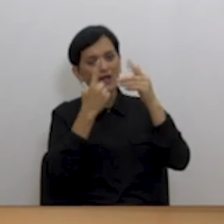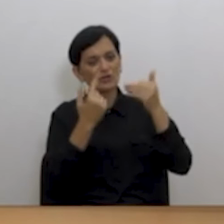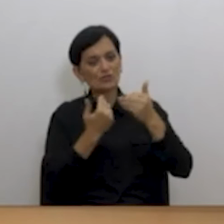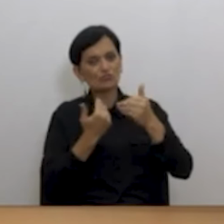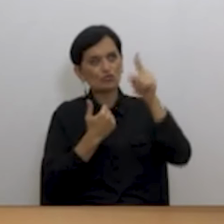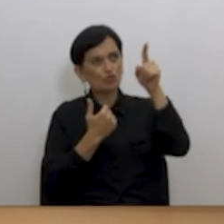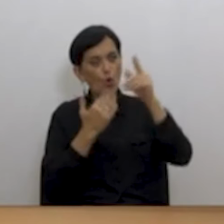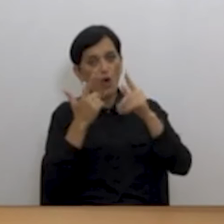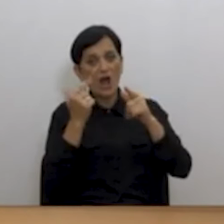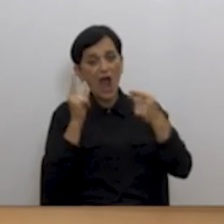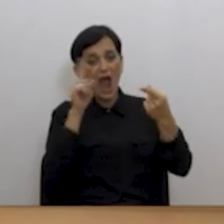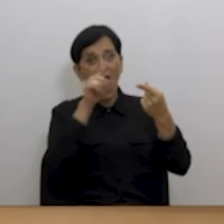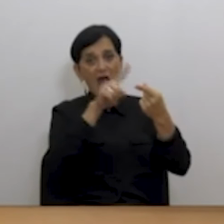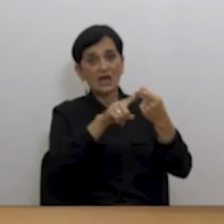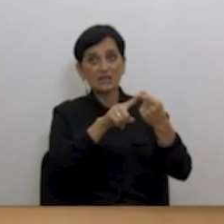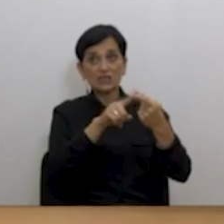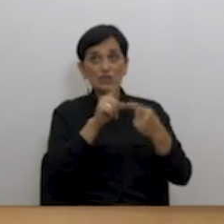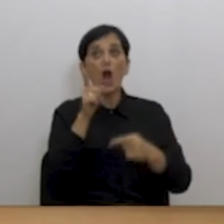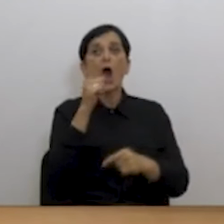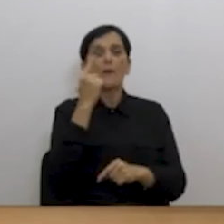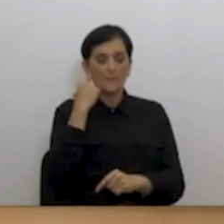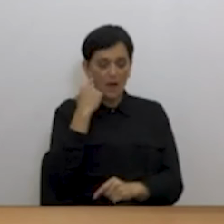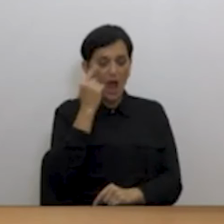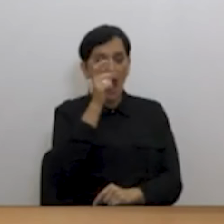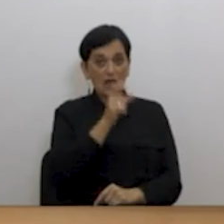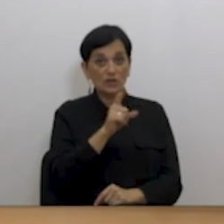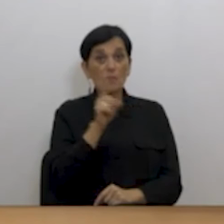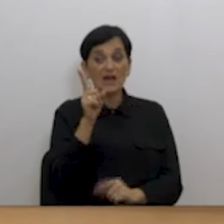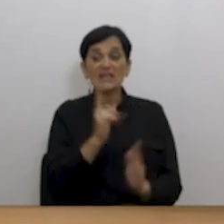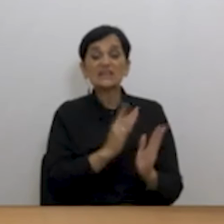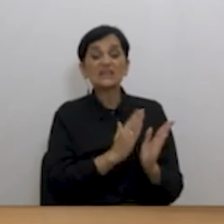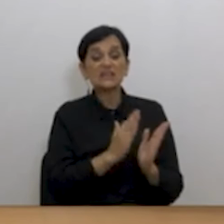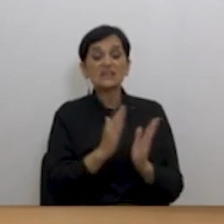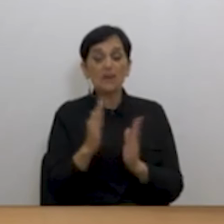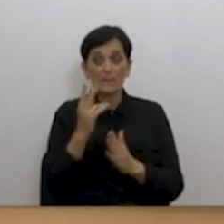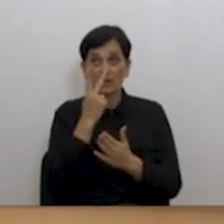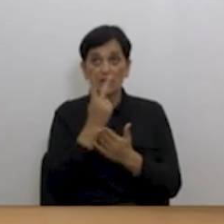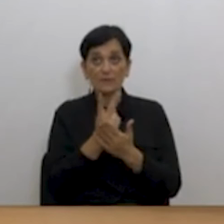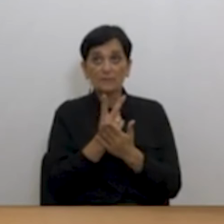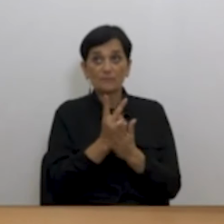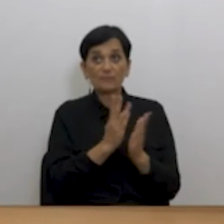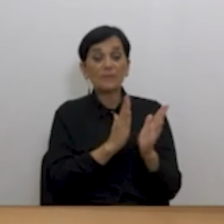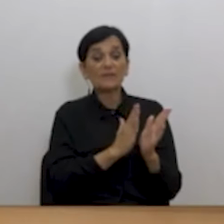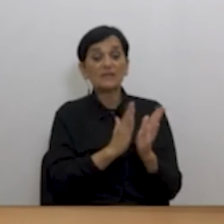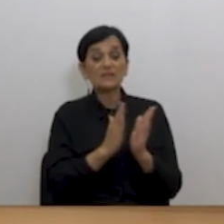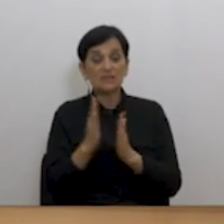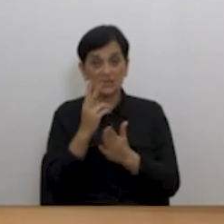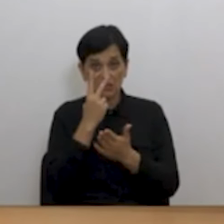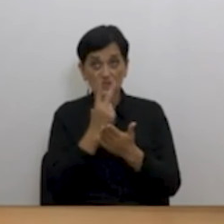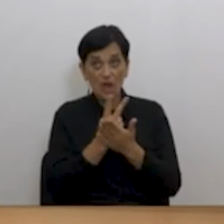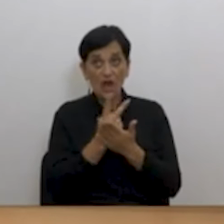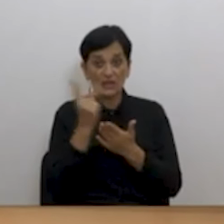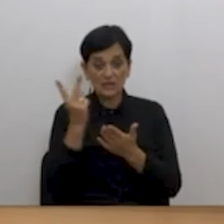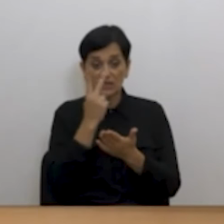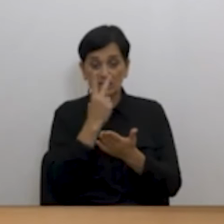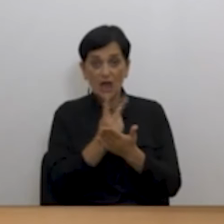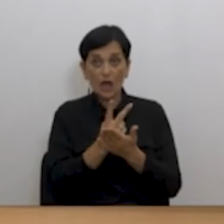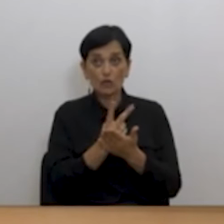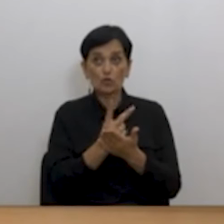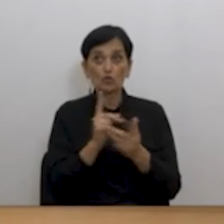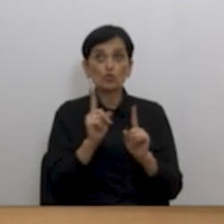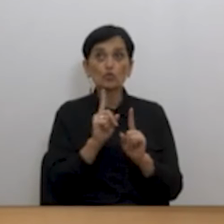utit adamiania, magram dainakhavdit dinamikas metki. Dinamikas dainakhavdit da dainakhavdit ro ro